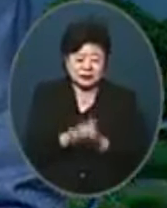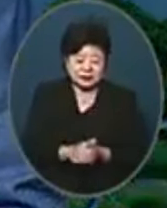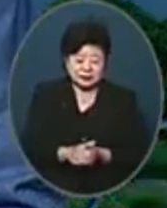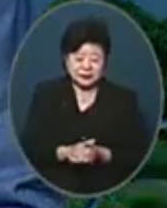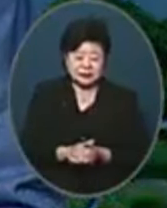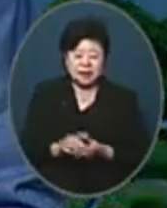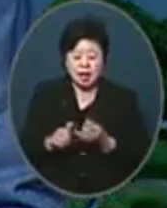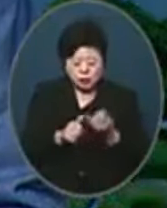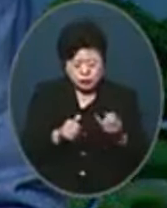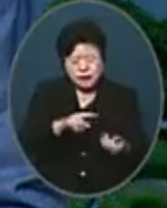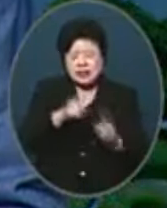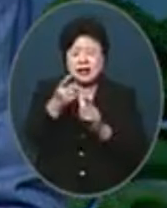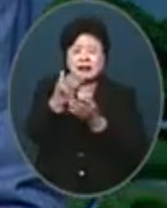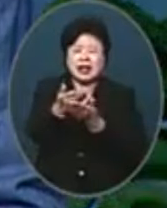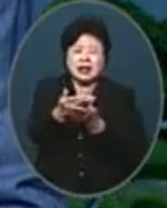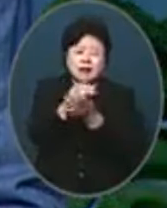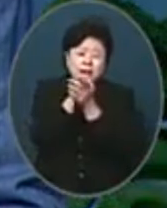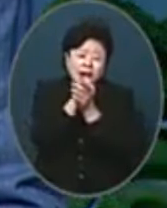집사람을 살려주십시오.